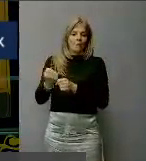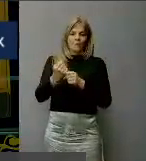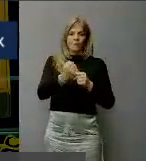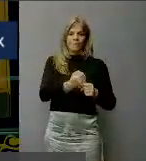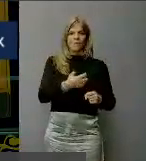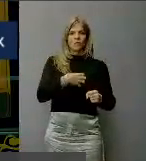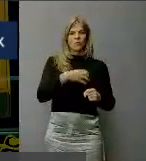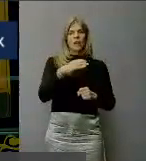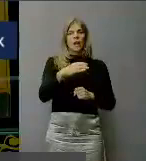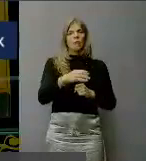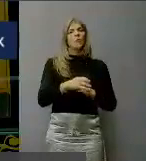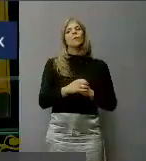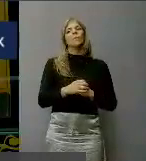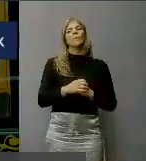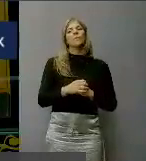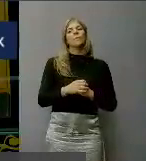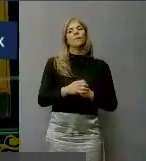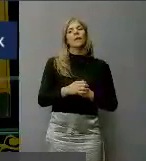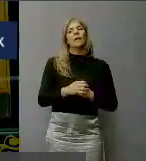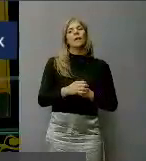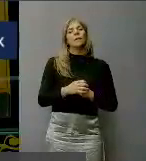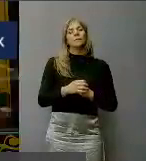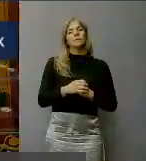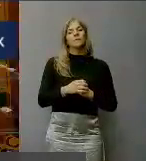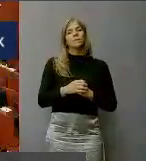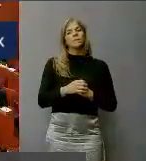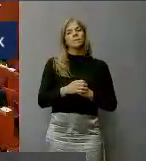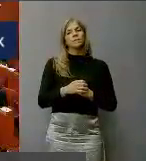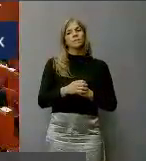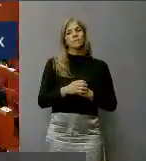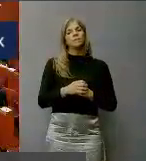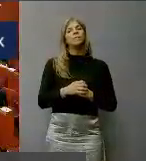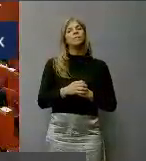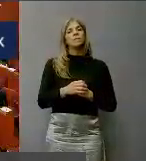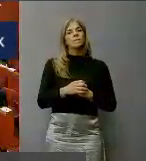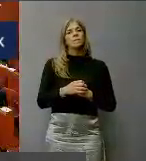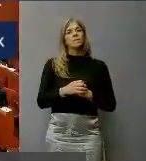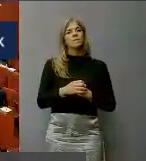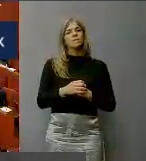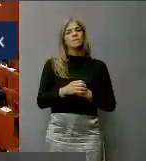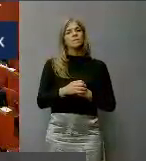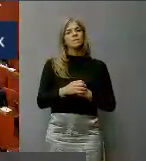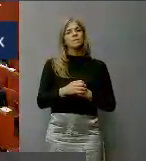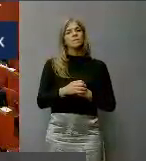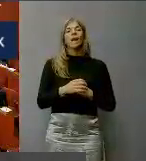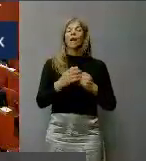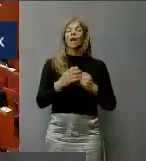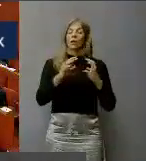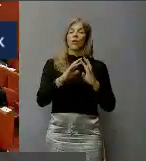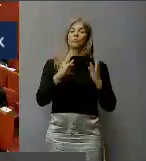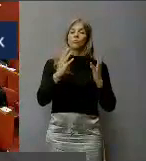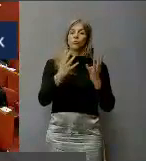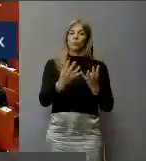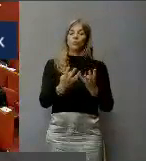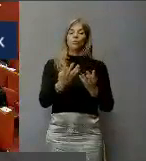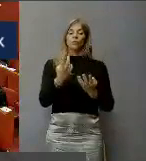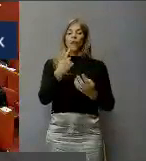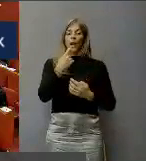campo sono delegato e quindi il parere il parere favorevole